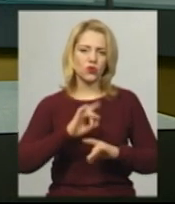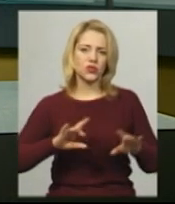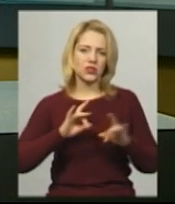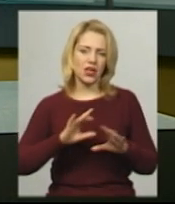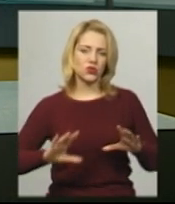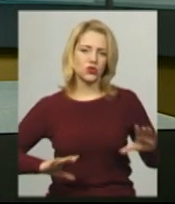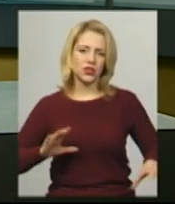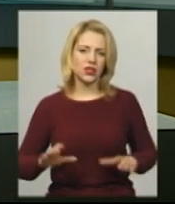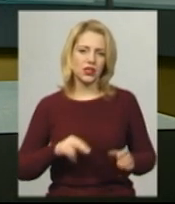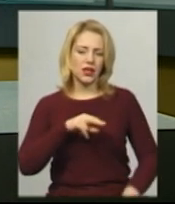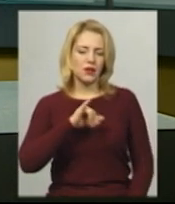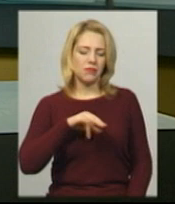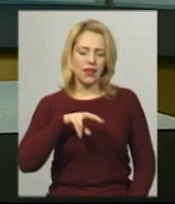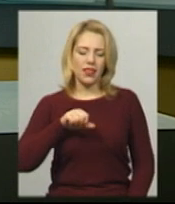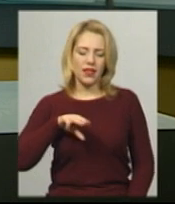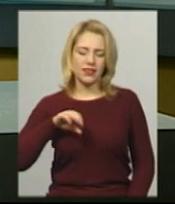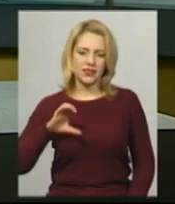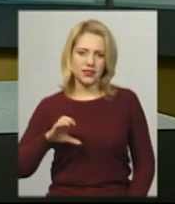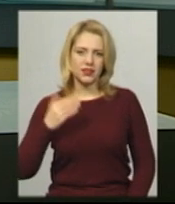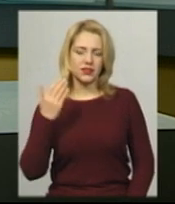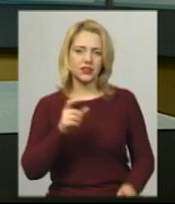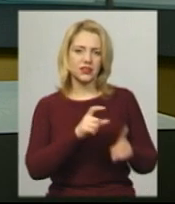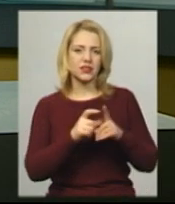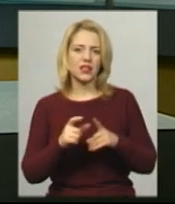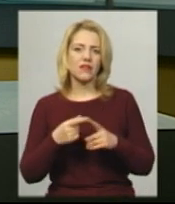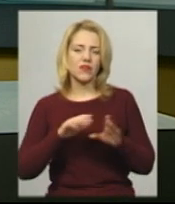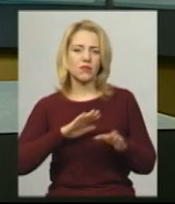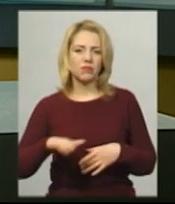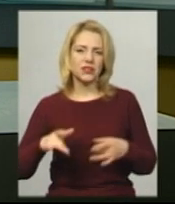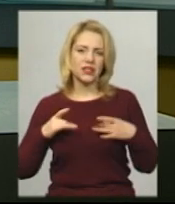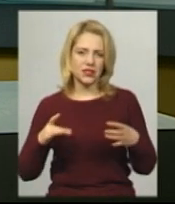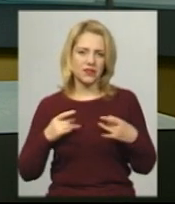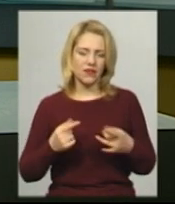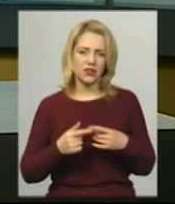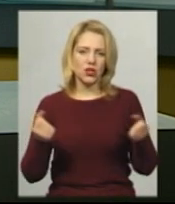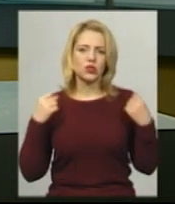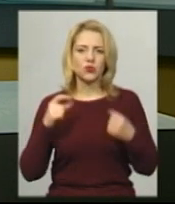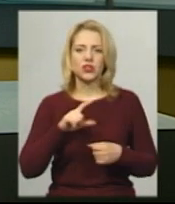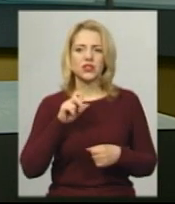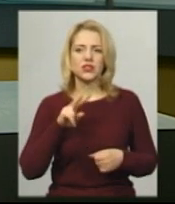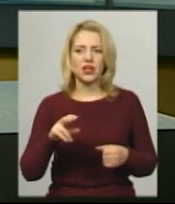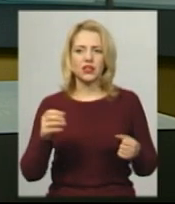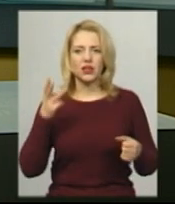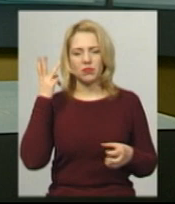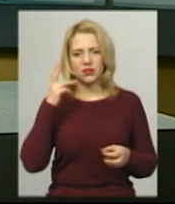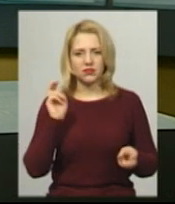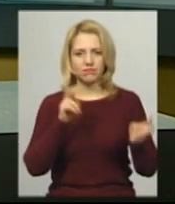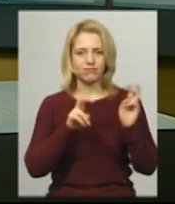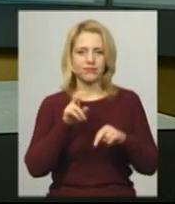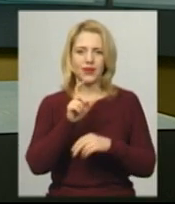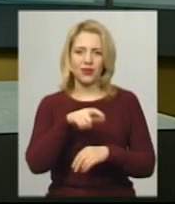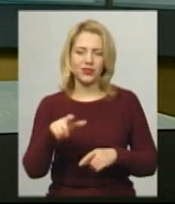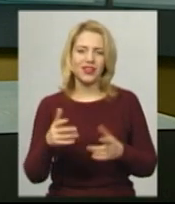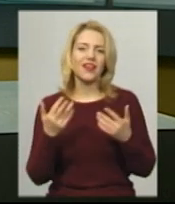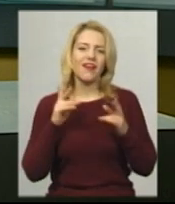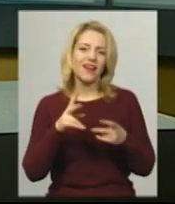та бейлі-денсу Тетяна Дрозд. З її слів, саме після різдвяних свят у спортивних залах Хмельницького більше і клієнтів. Як